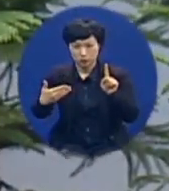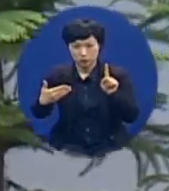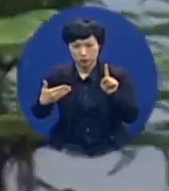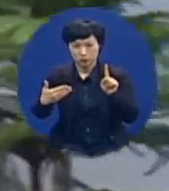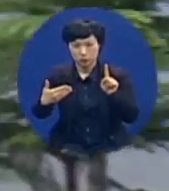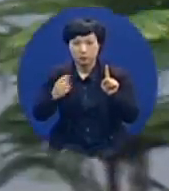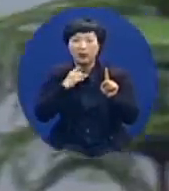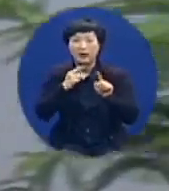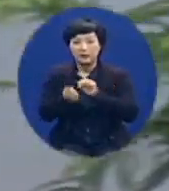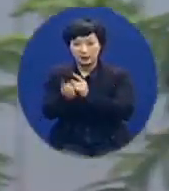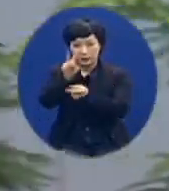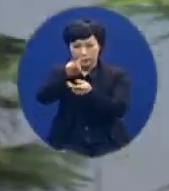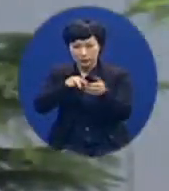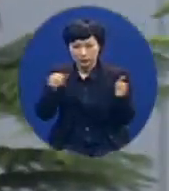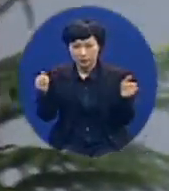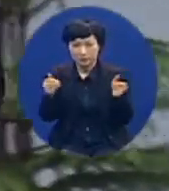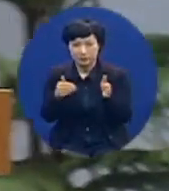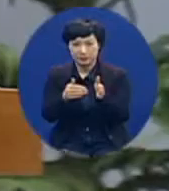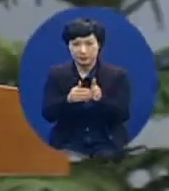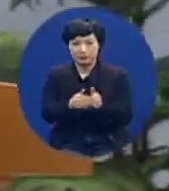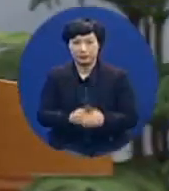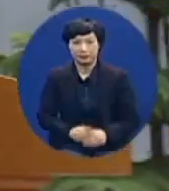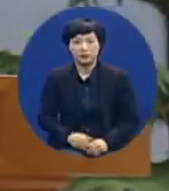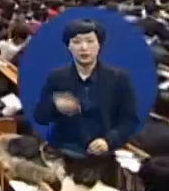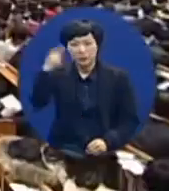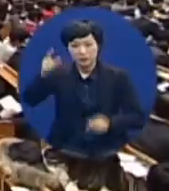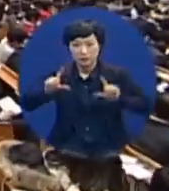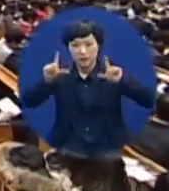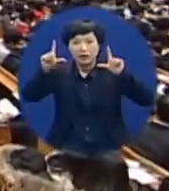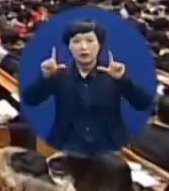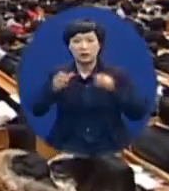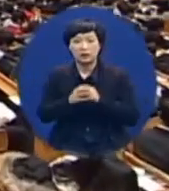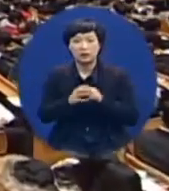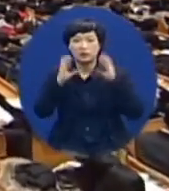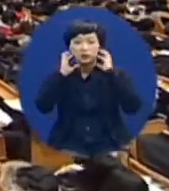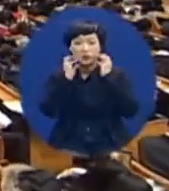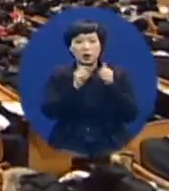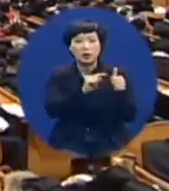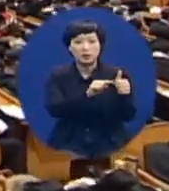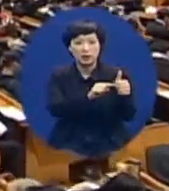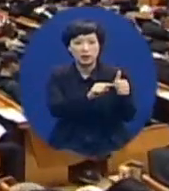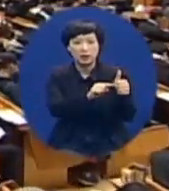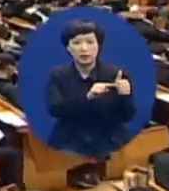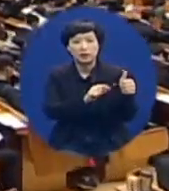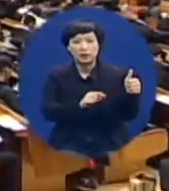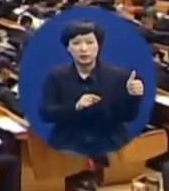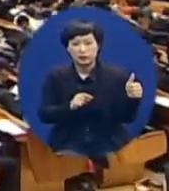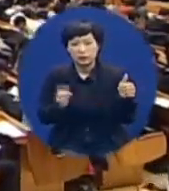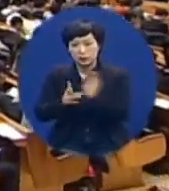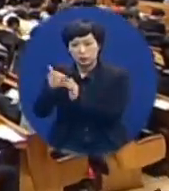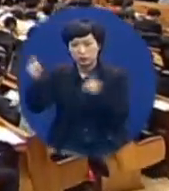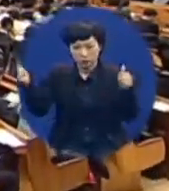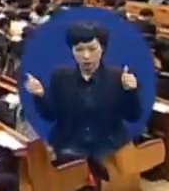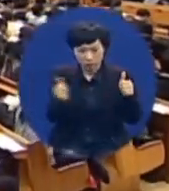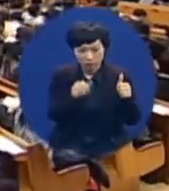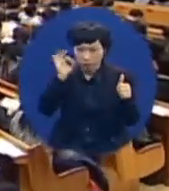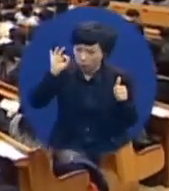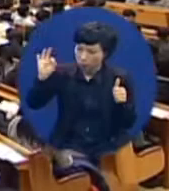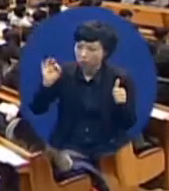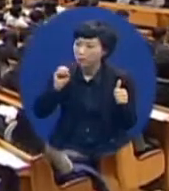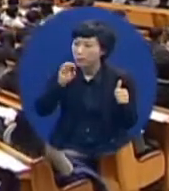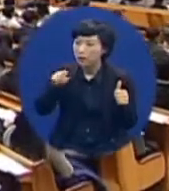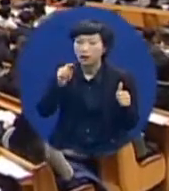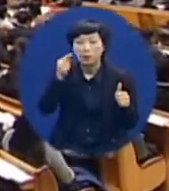절만 대독합니다. 이튿날 요한이 예수께서 자기에게 나오심을 보고 가로되 보라 세상 죄를